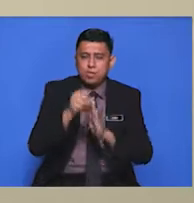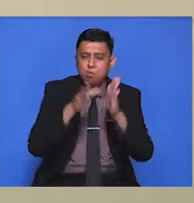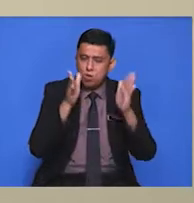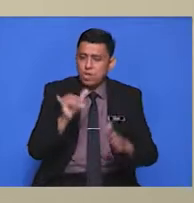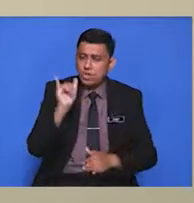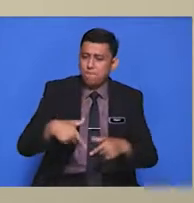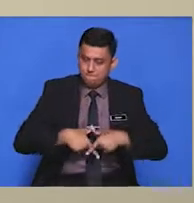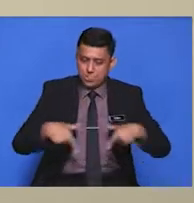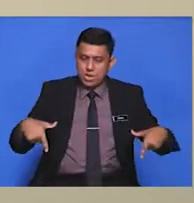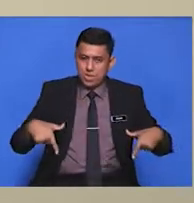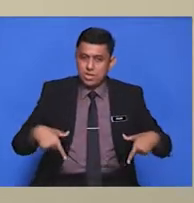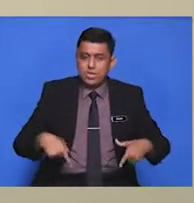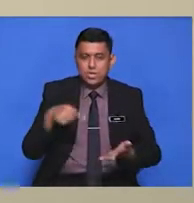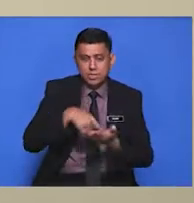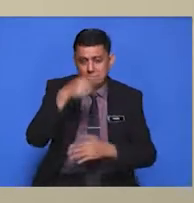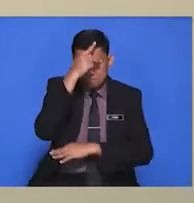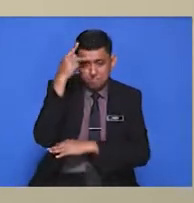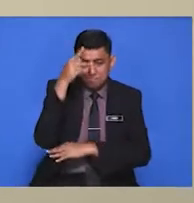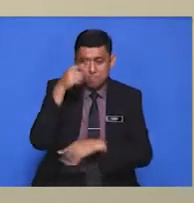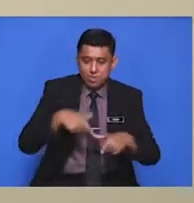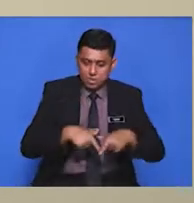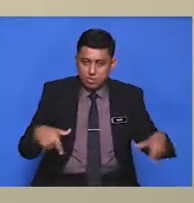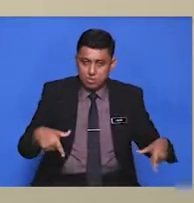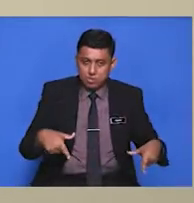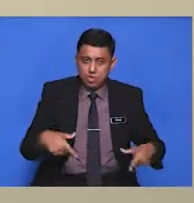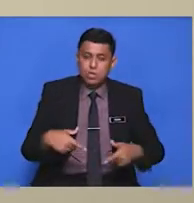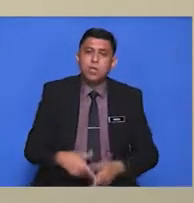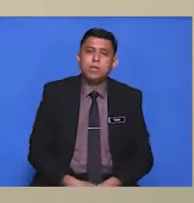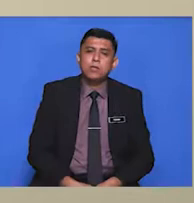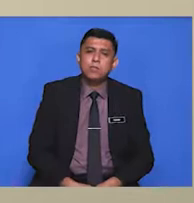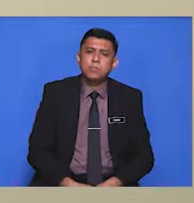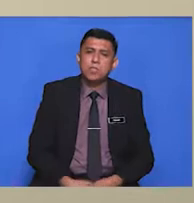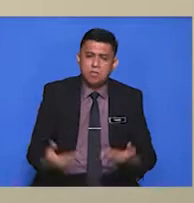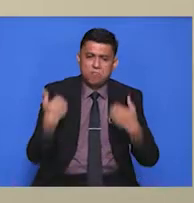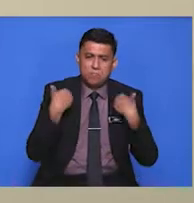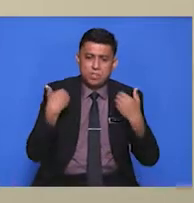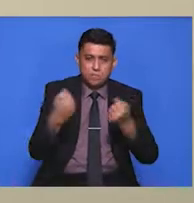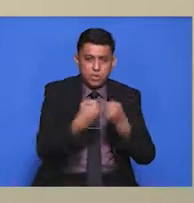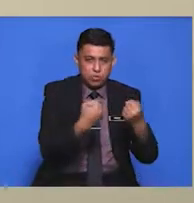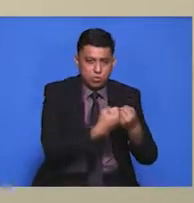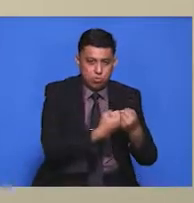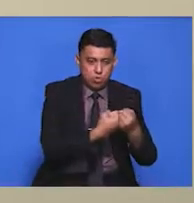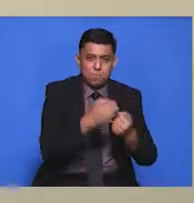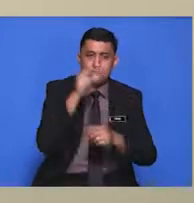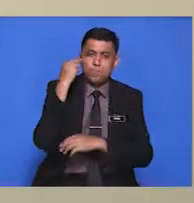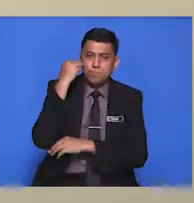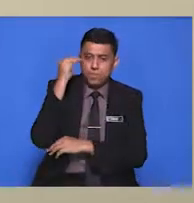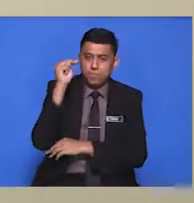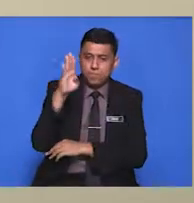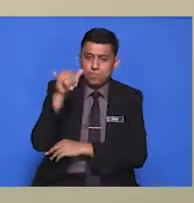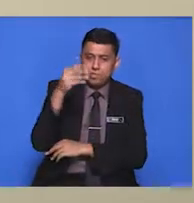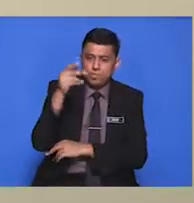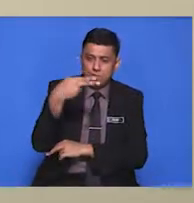berani. Ini kerana Talia berani melawan kekacauan yang dicetuskan oleh Tuan Binjah dengan